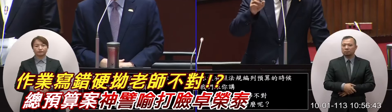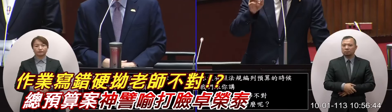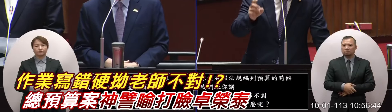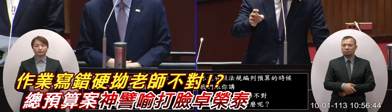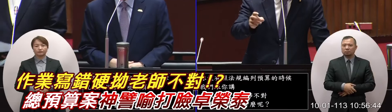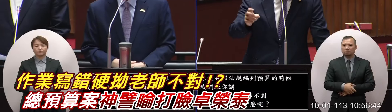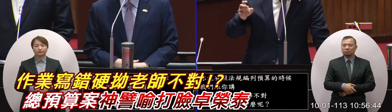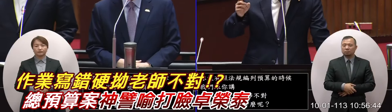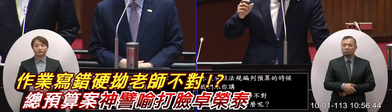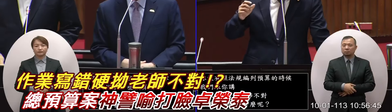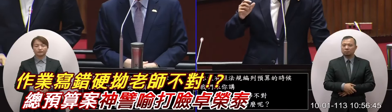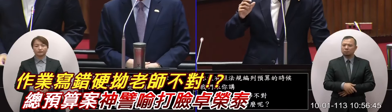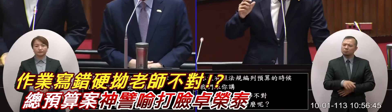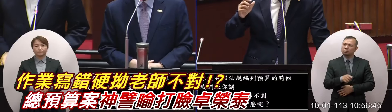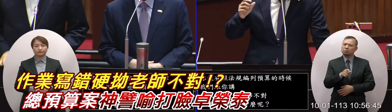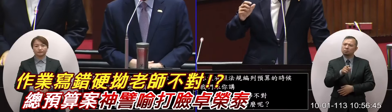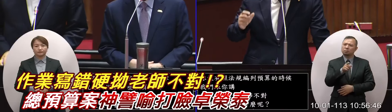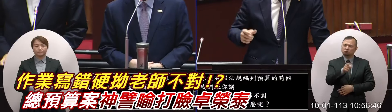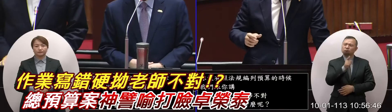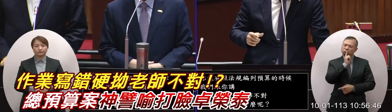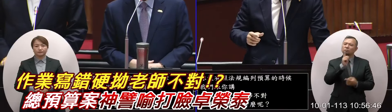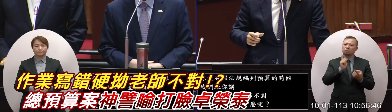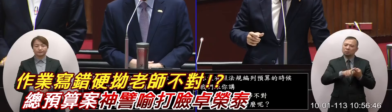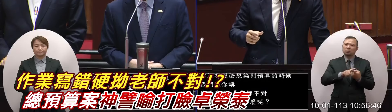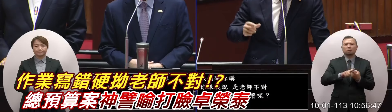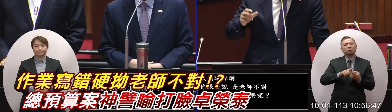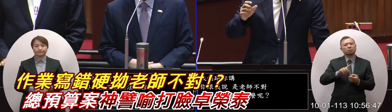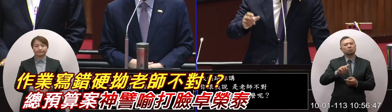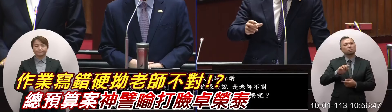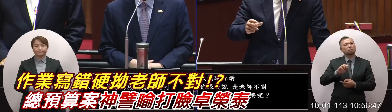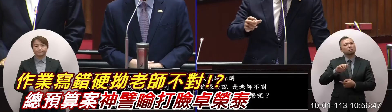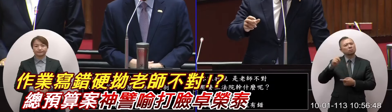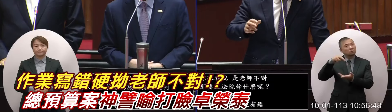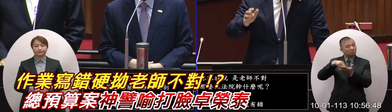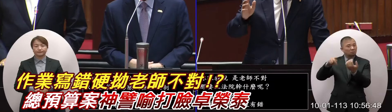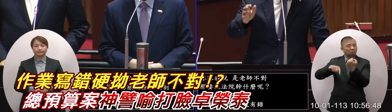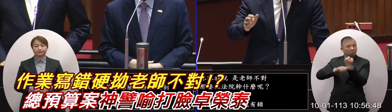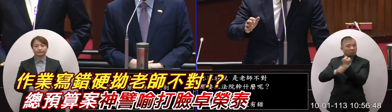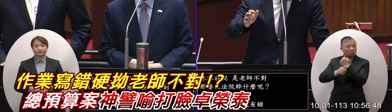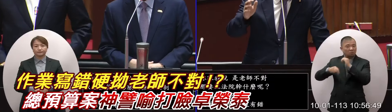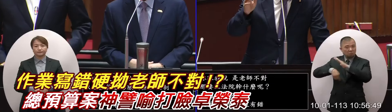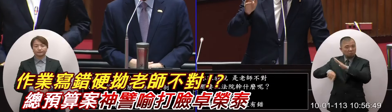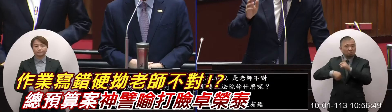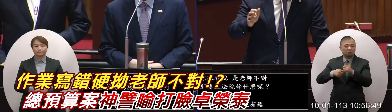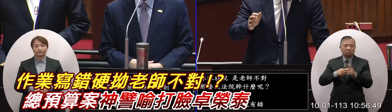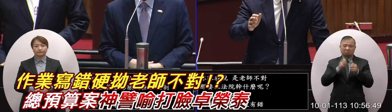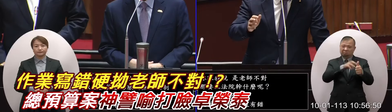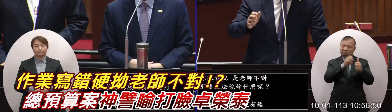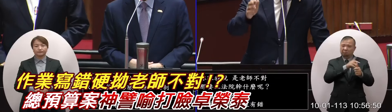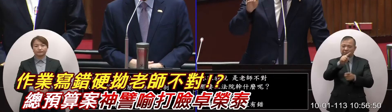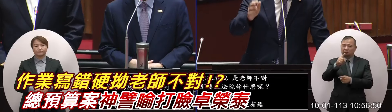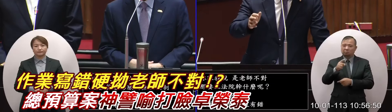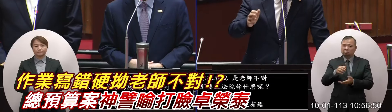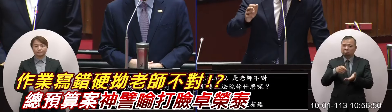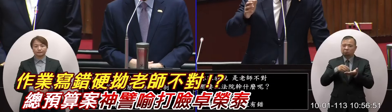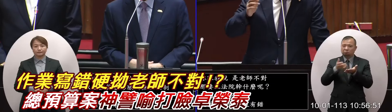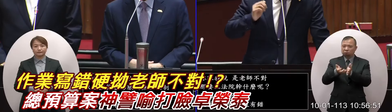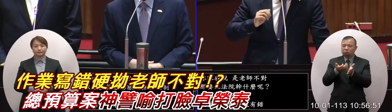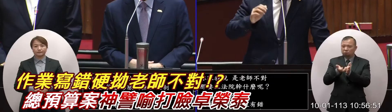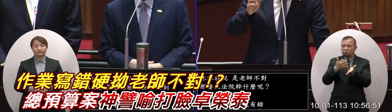你的论点，但是立法院也不会无限上纲的去随便去编列预算。当